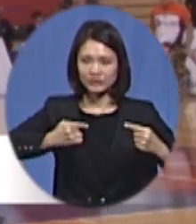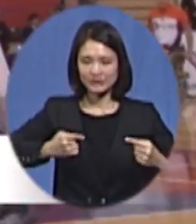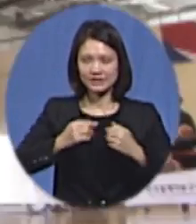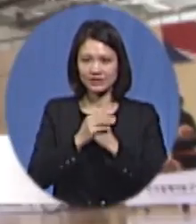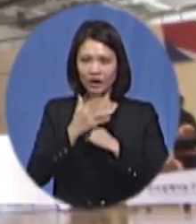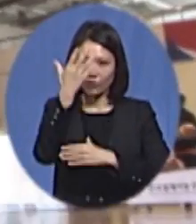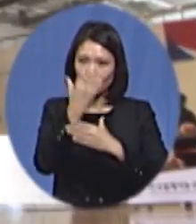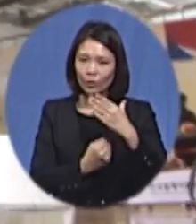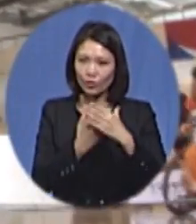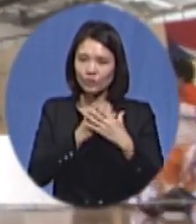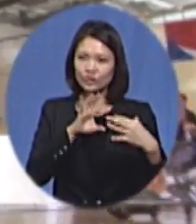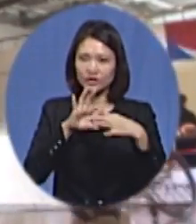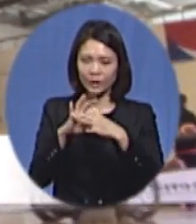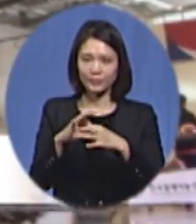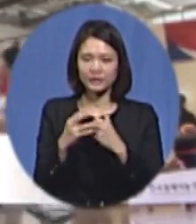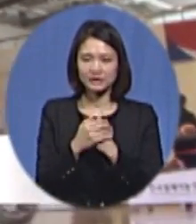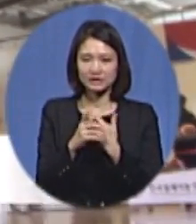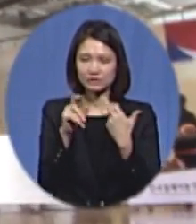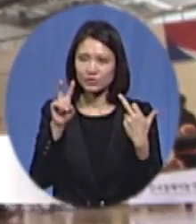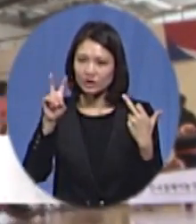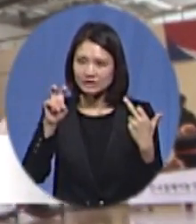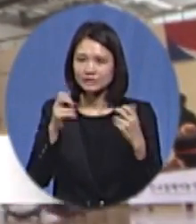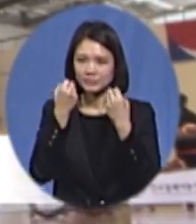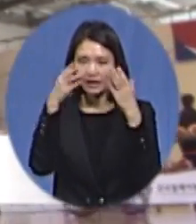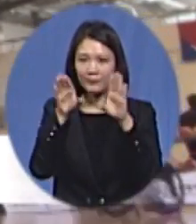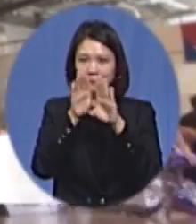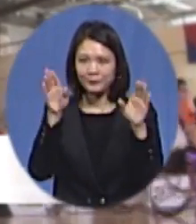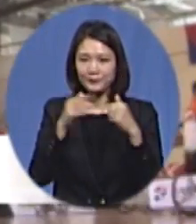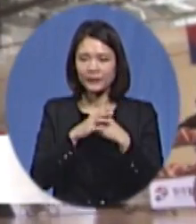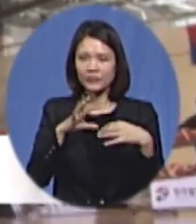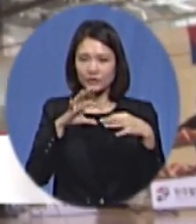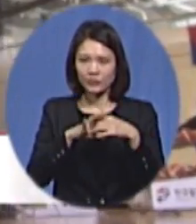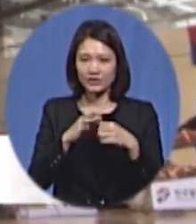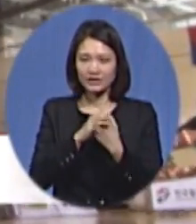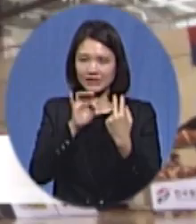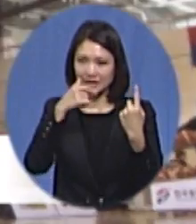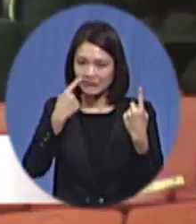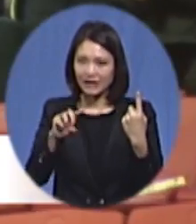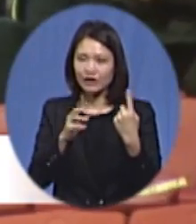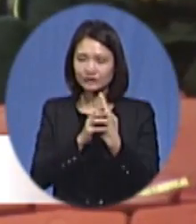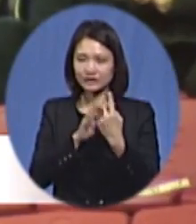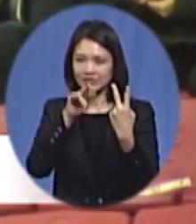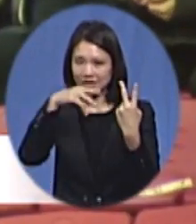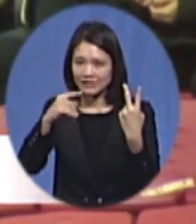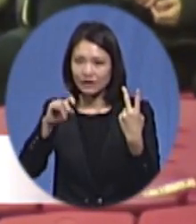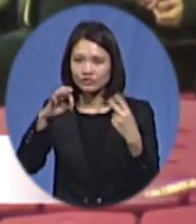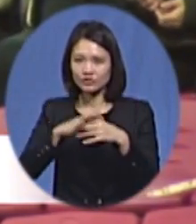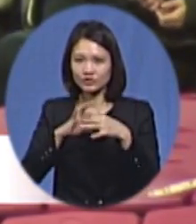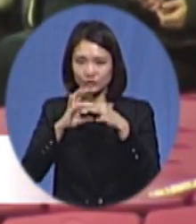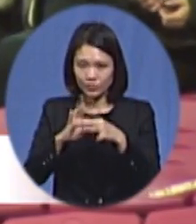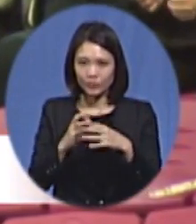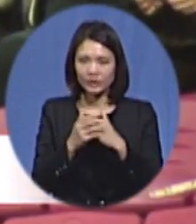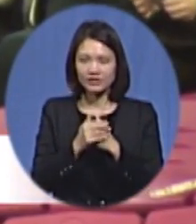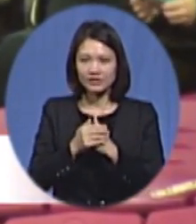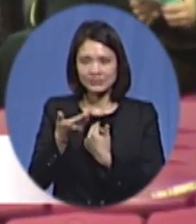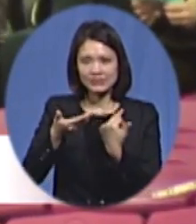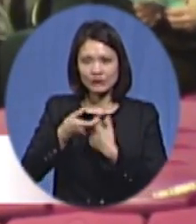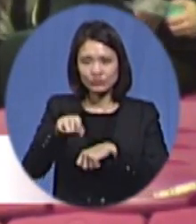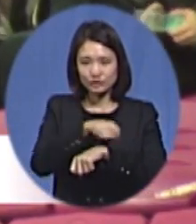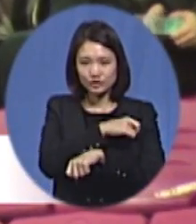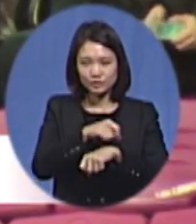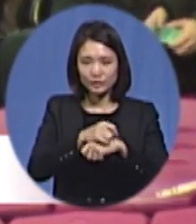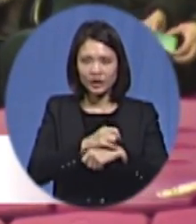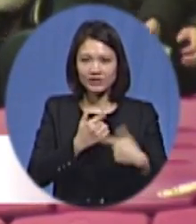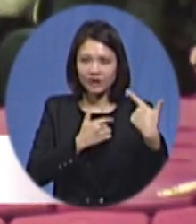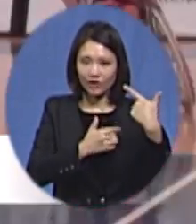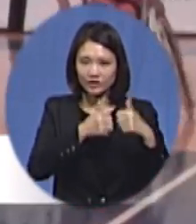한국휠체어농구연맹에 따르면 지난달 20일 개막식을 시작으로 1, 2라운드 결과 제주특별자치도 휠체어 농구단이